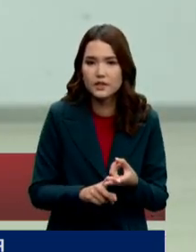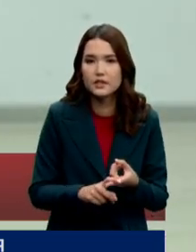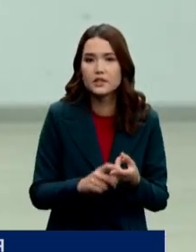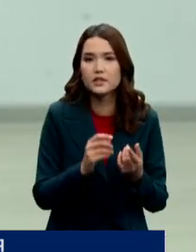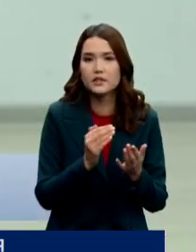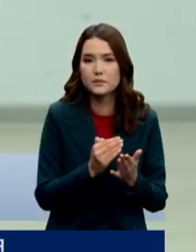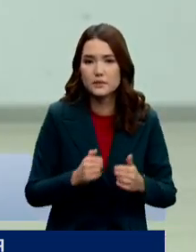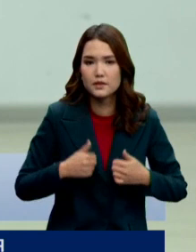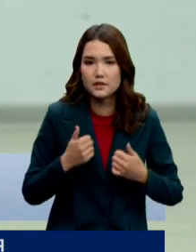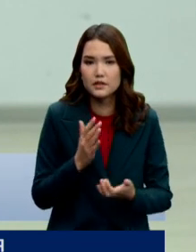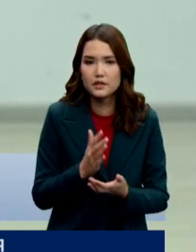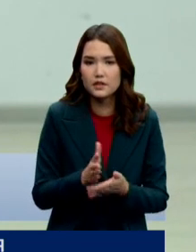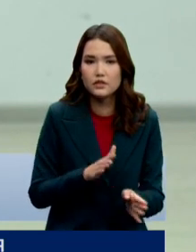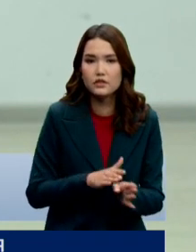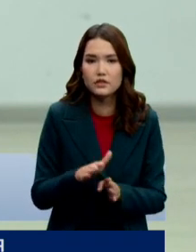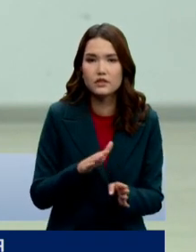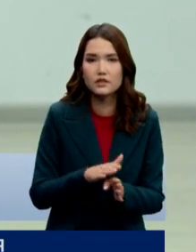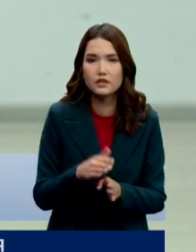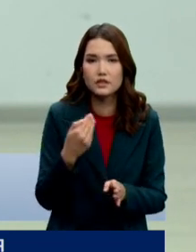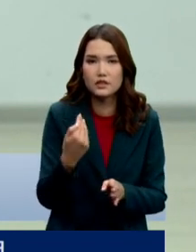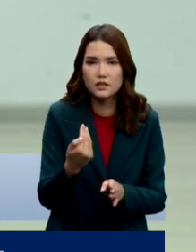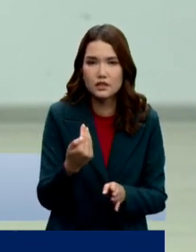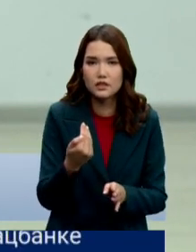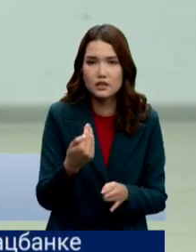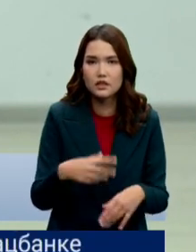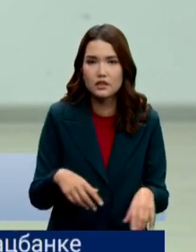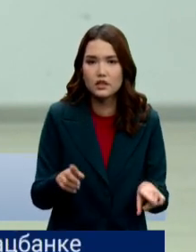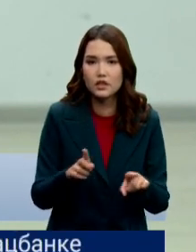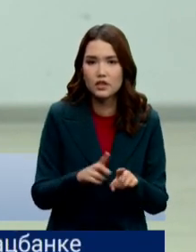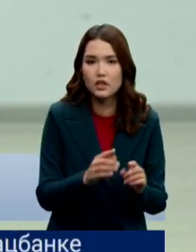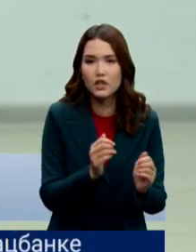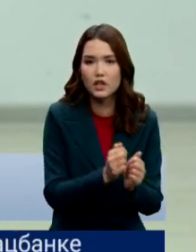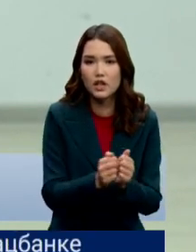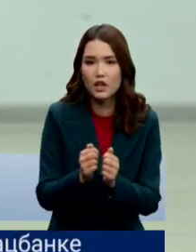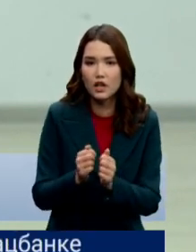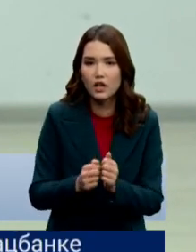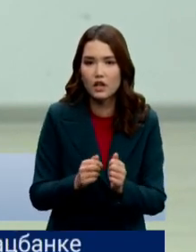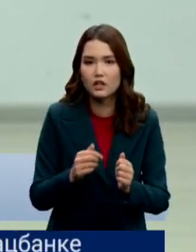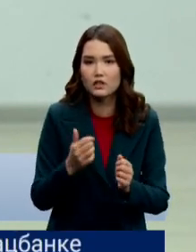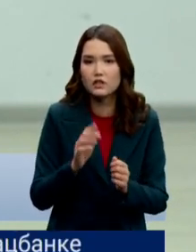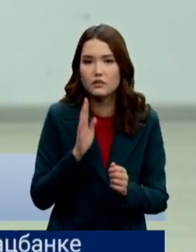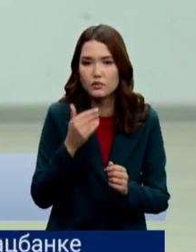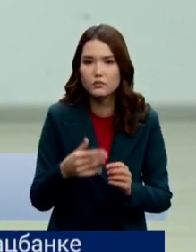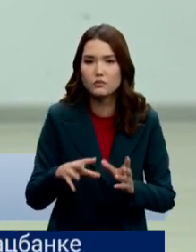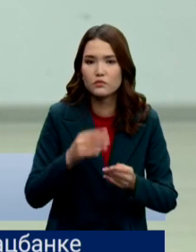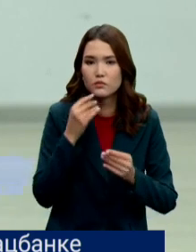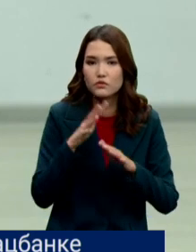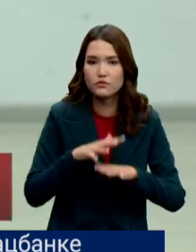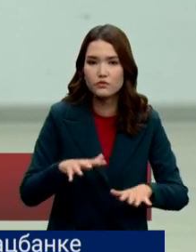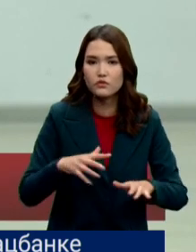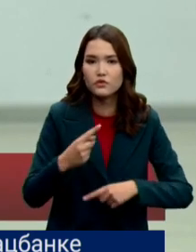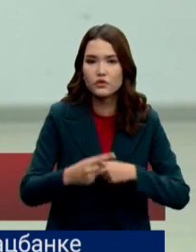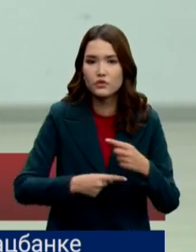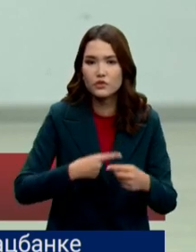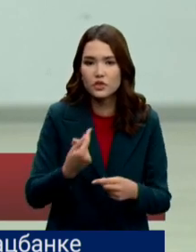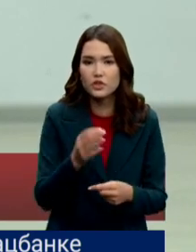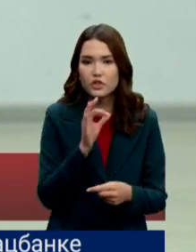подвалына жылу бірліктеріне жылу жеткізілді. Қазір циркуляция бар. Келесі